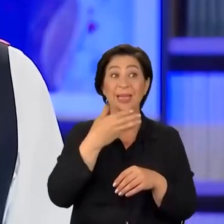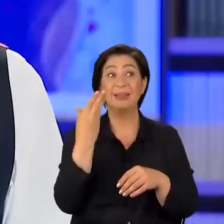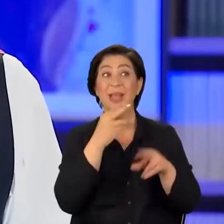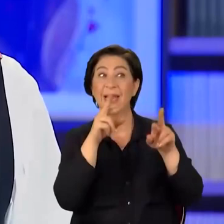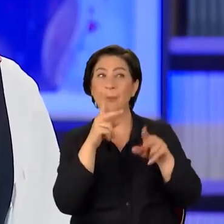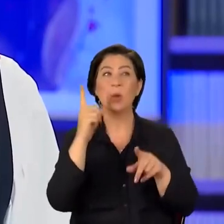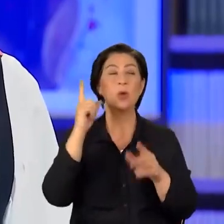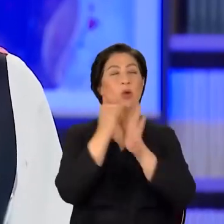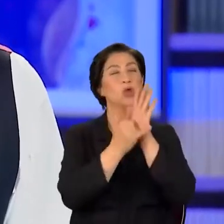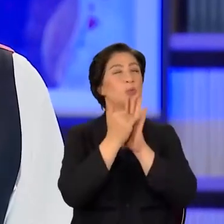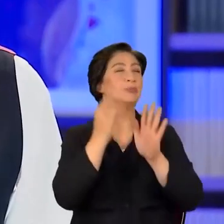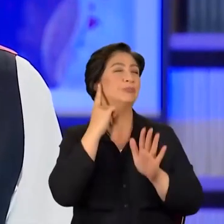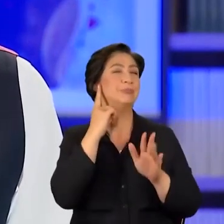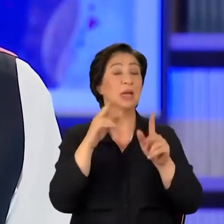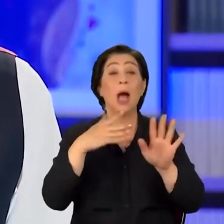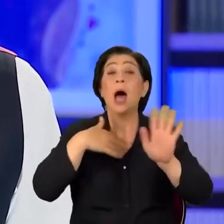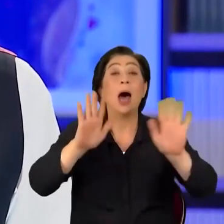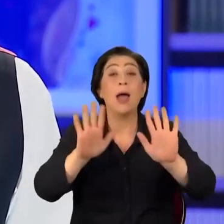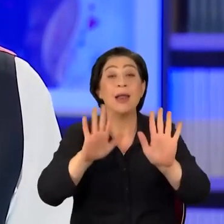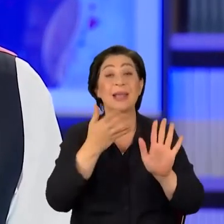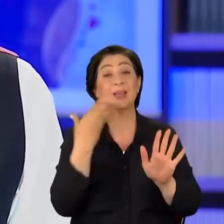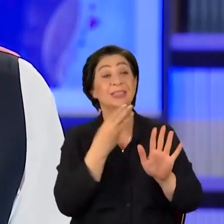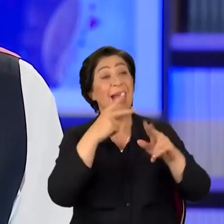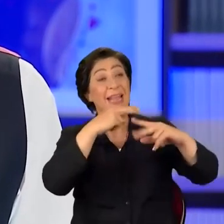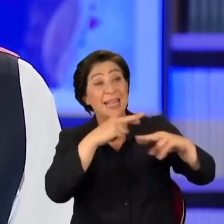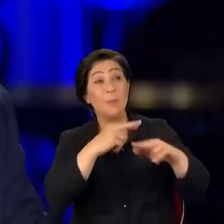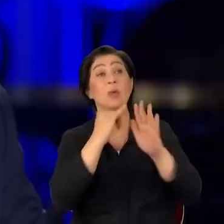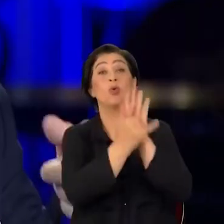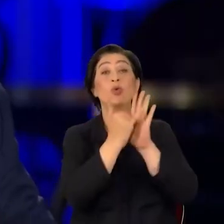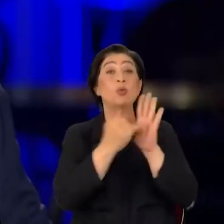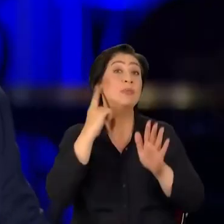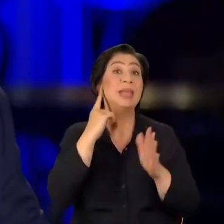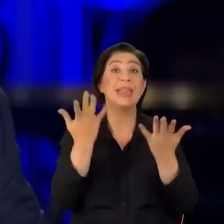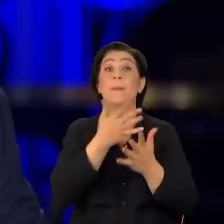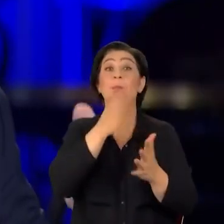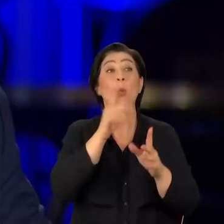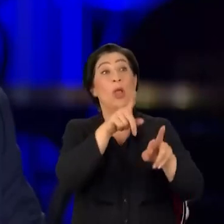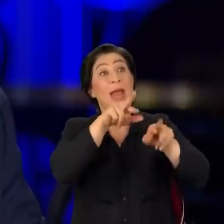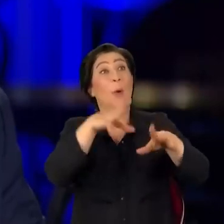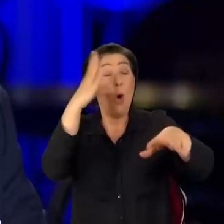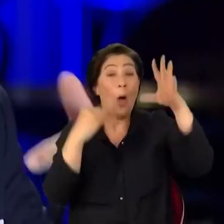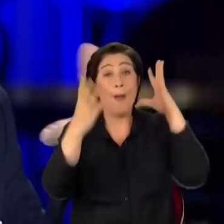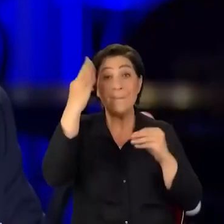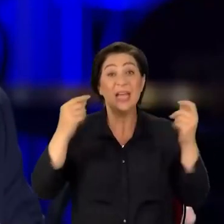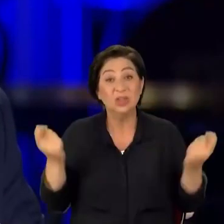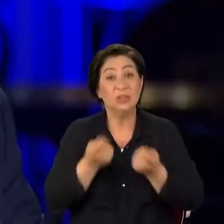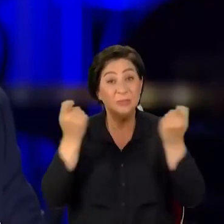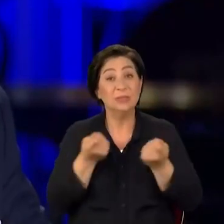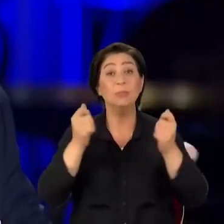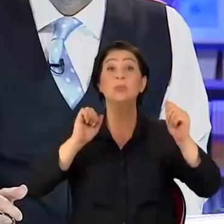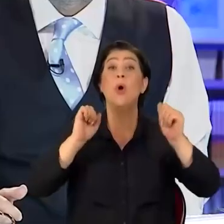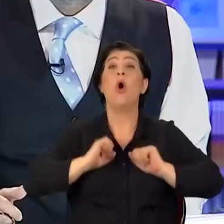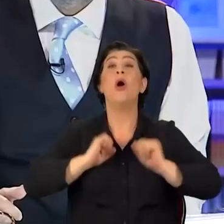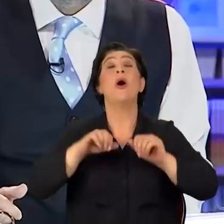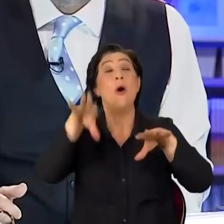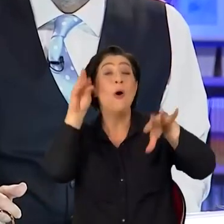olmayı. Siyasi Hayır, videolar. Gençler böyle. Kadar bilmiyorum ama gençler kadar öğrenmek için çabaladım. Ne güzel, ne güzel. Çabaladım, öğrenemedim